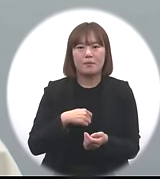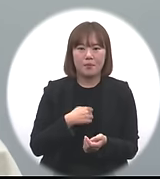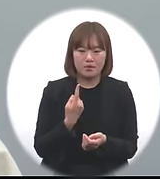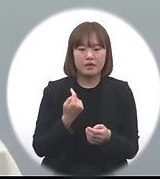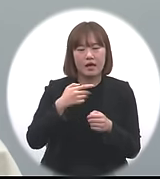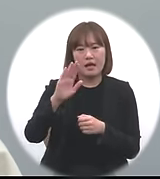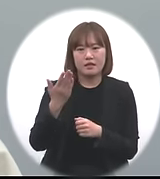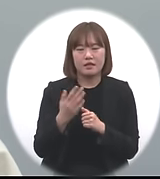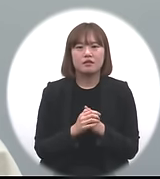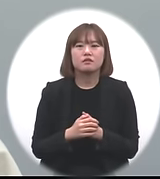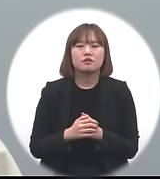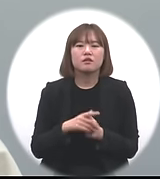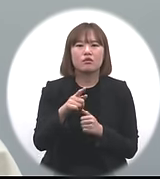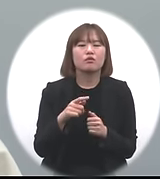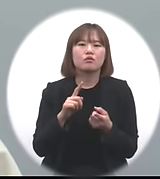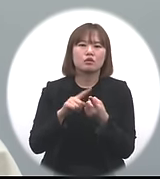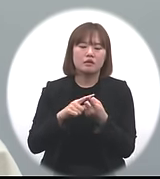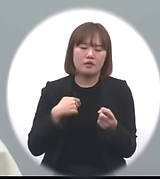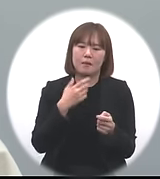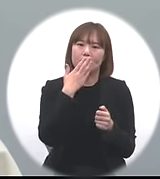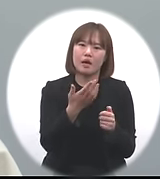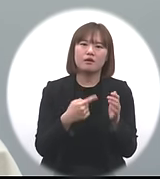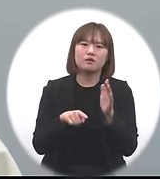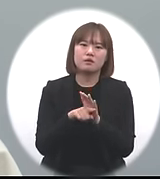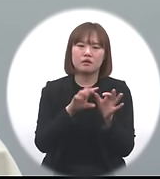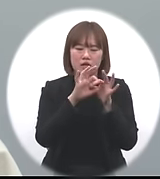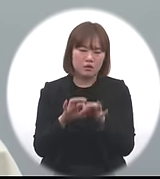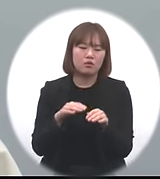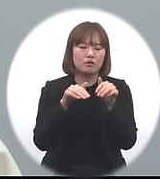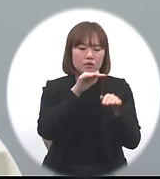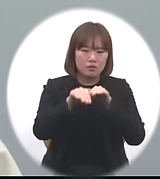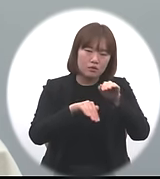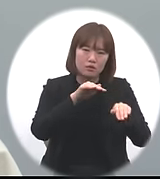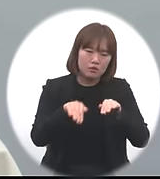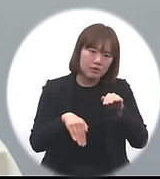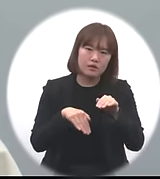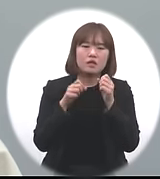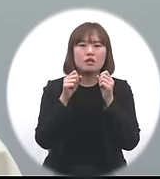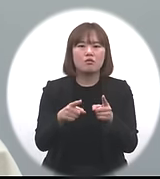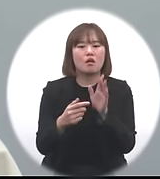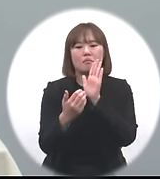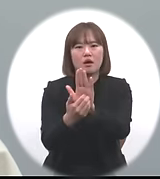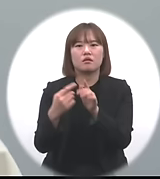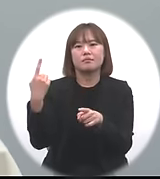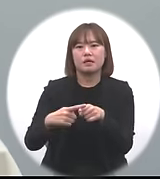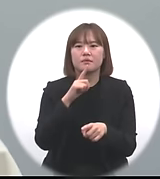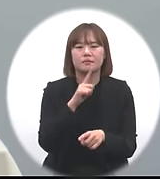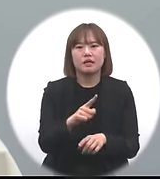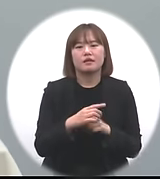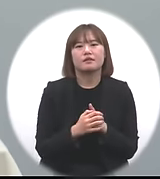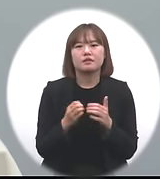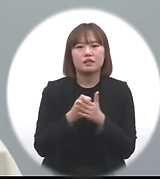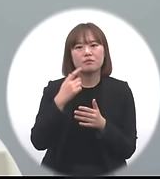되는데, 그걸 부모가 여기까지 내가 해줄 수 있는 거라고 자꾸 개입하면서 애가 커나갈 기회를 막고 있는 겁니다. 그래서